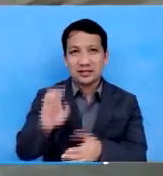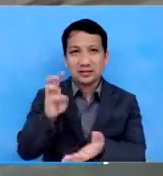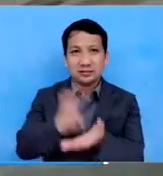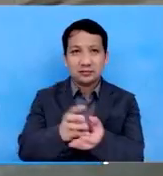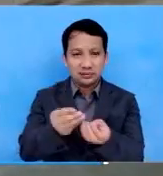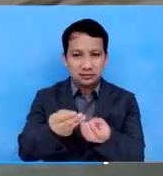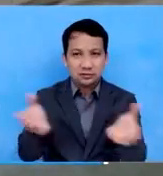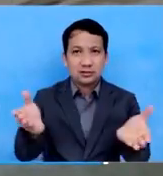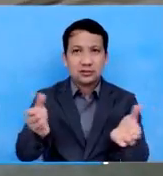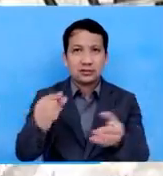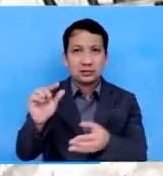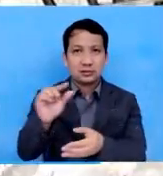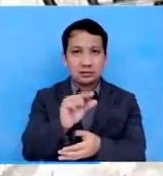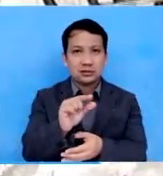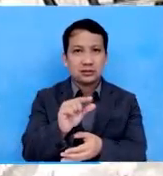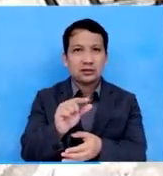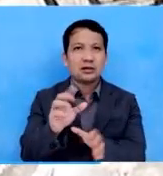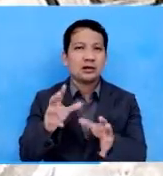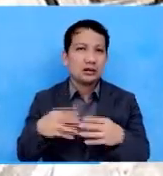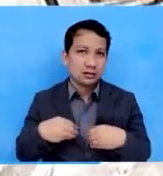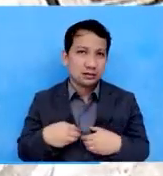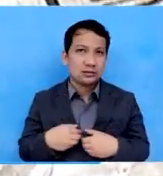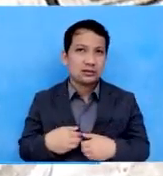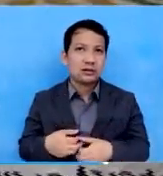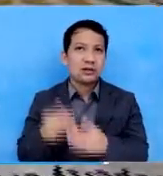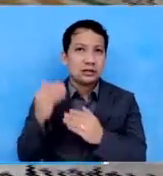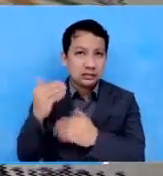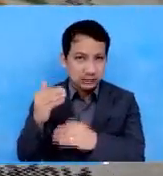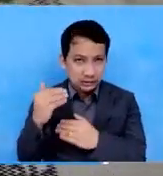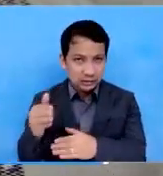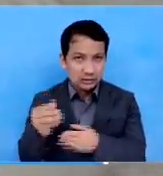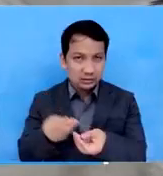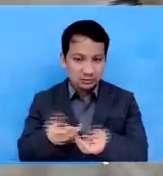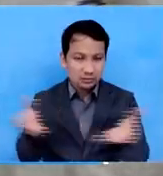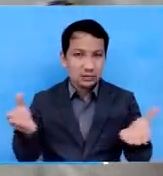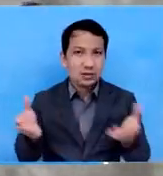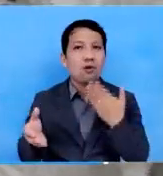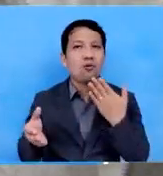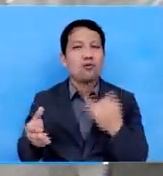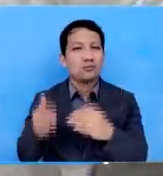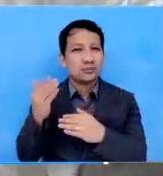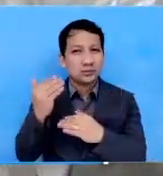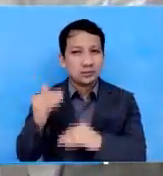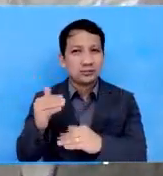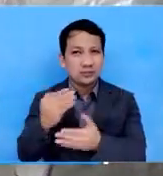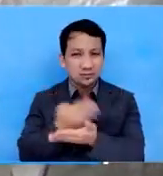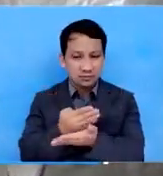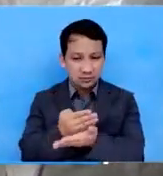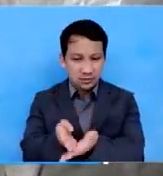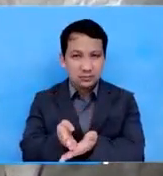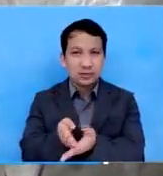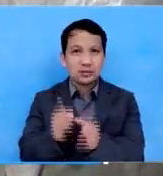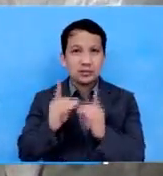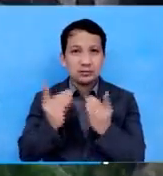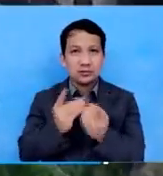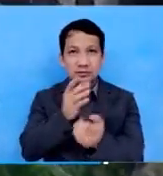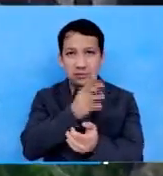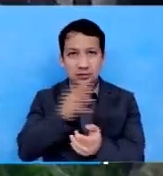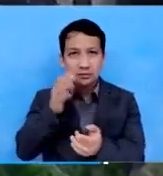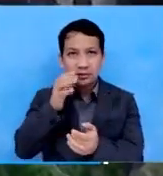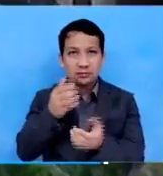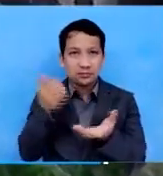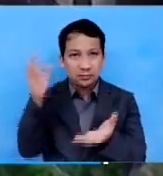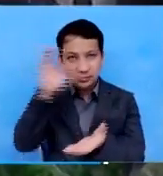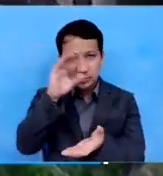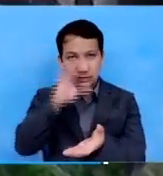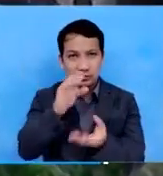silang binhi. Pero aminado sila na limitado lang mabibigyan nila dahil sa limitado ring budget ng DA. Patuloy naman daw sila naghahanap na